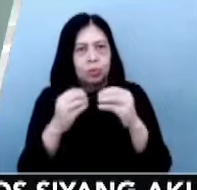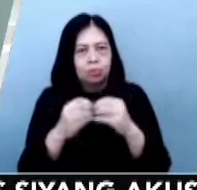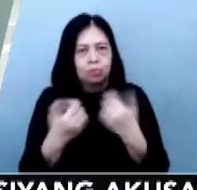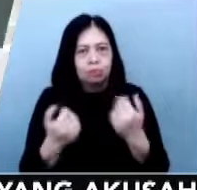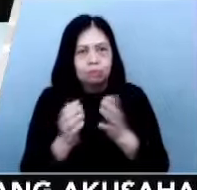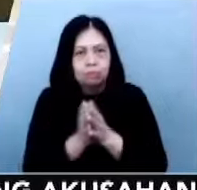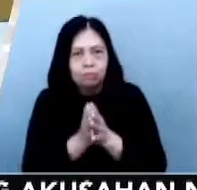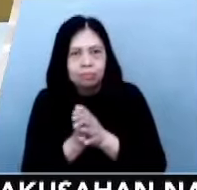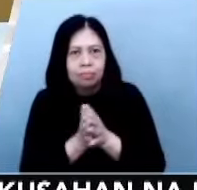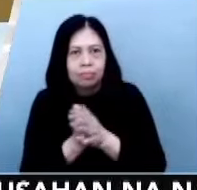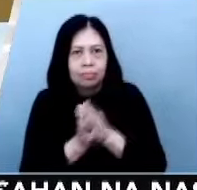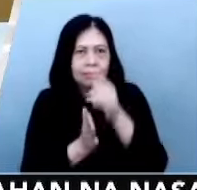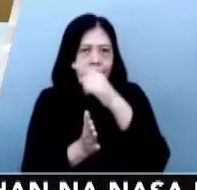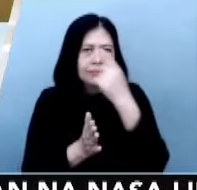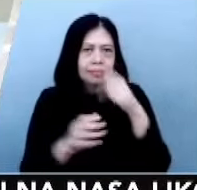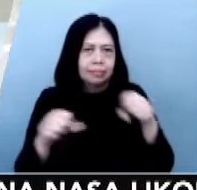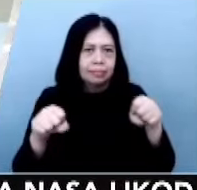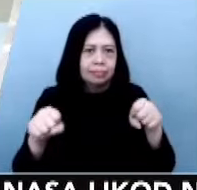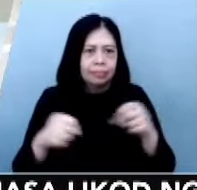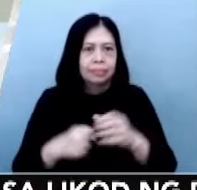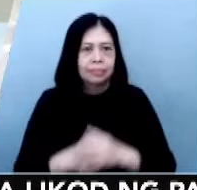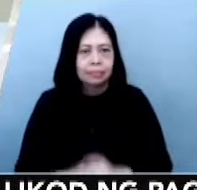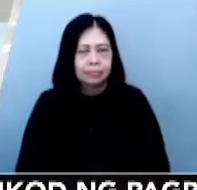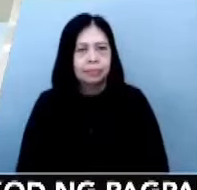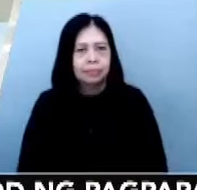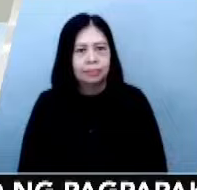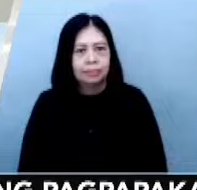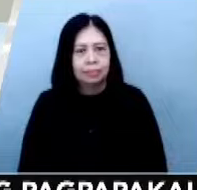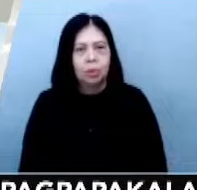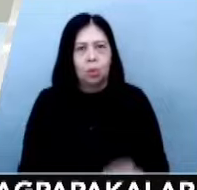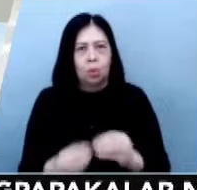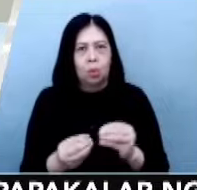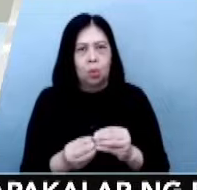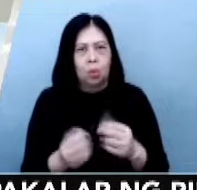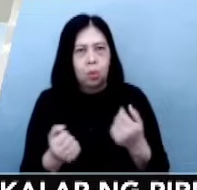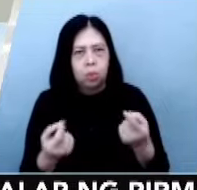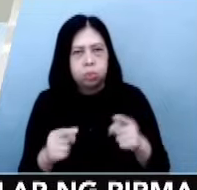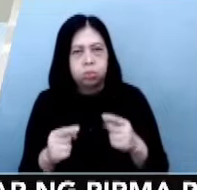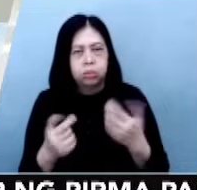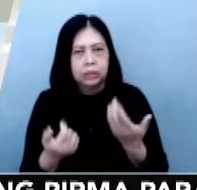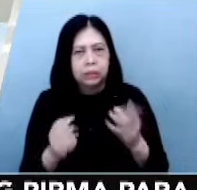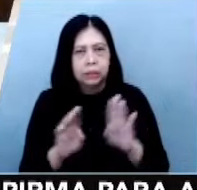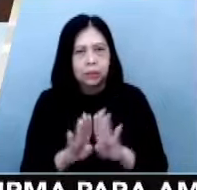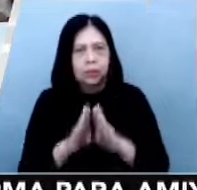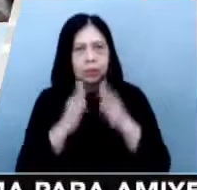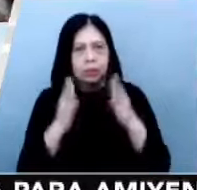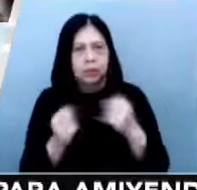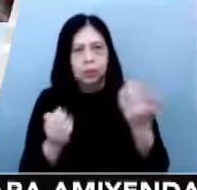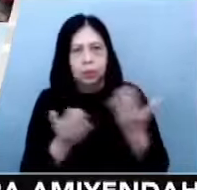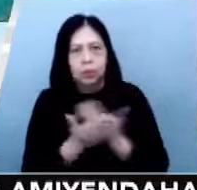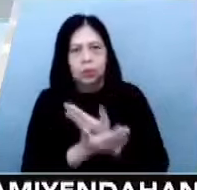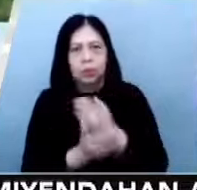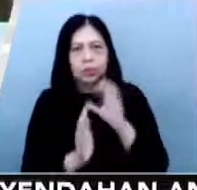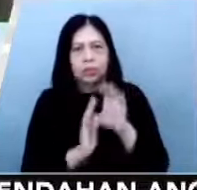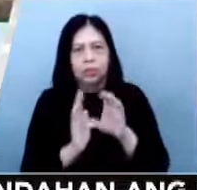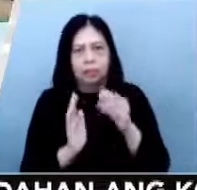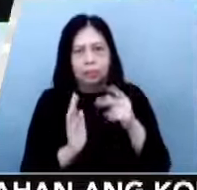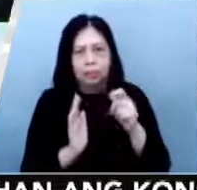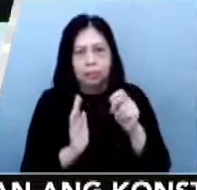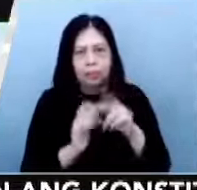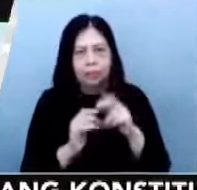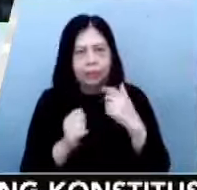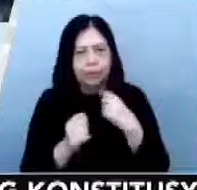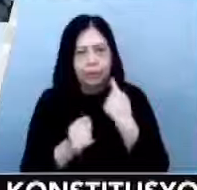Black Rider. Elias Guerrero. Titindi pa sa pagbubukas nito ng bagong yugto. Sa lumabas na teaser ng